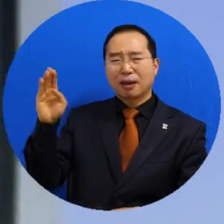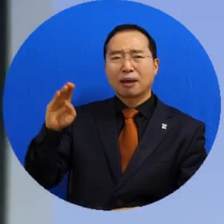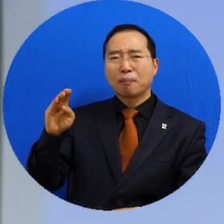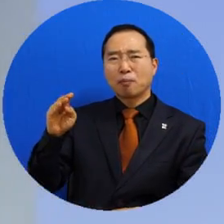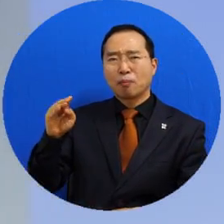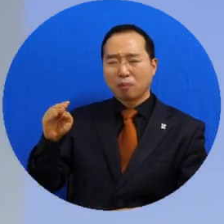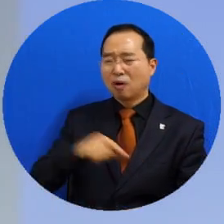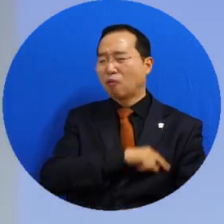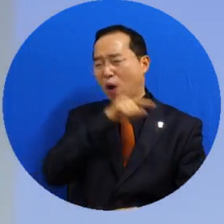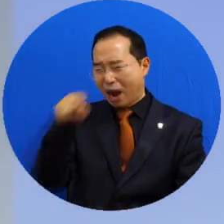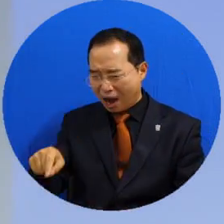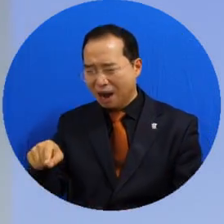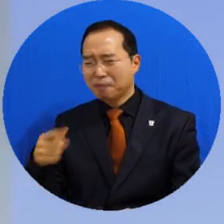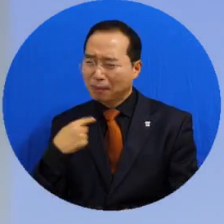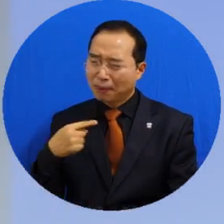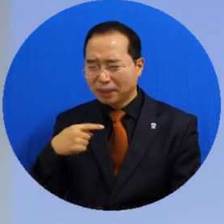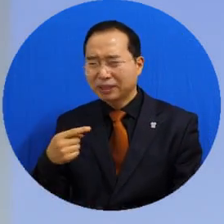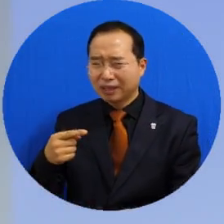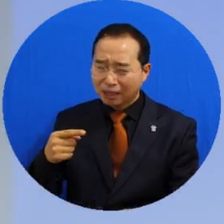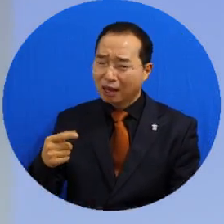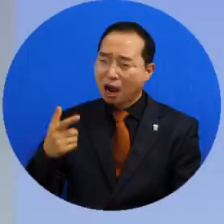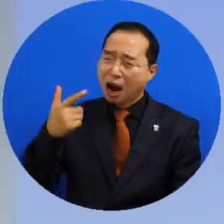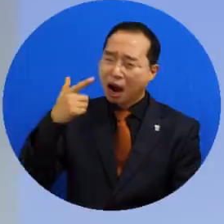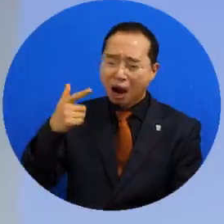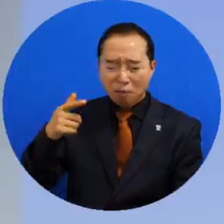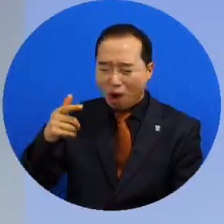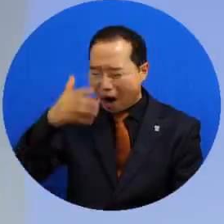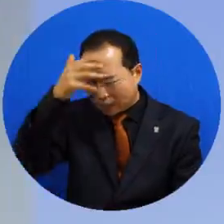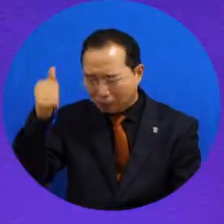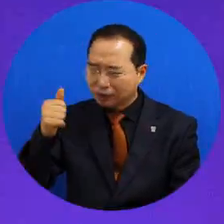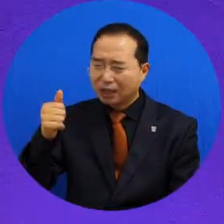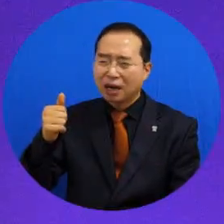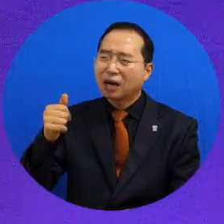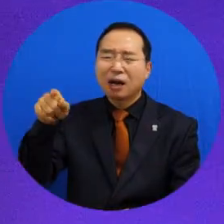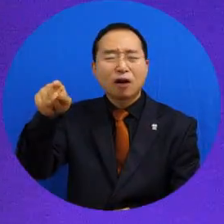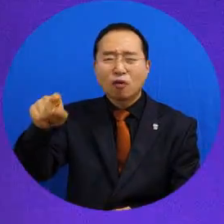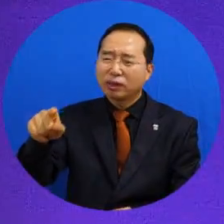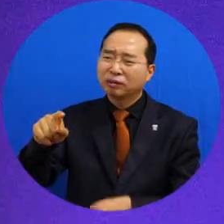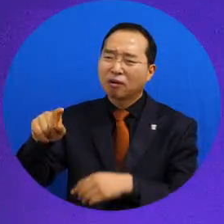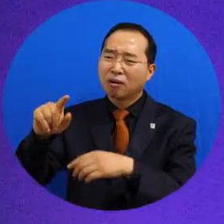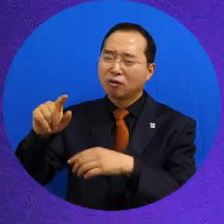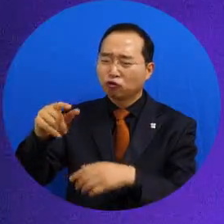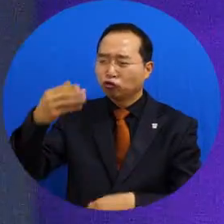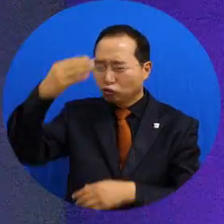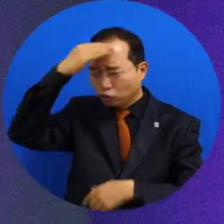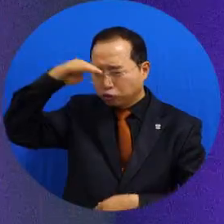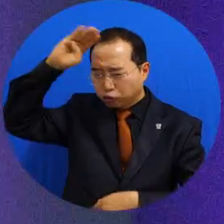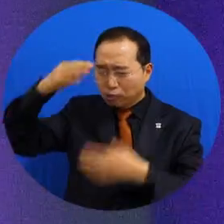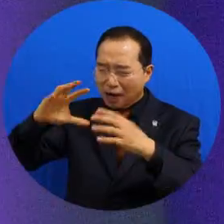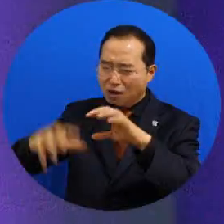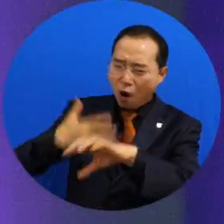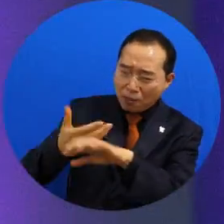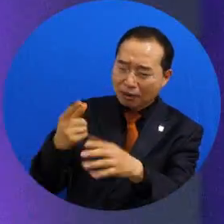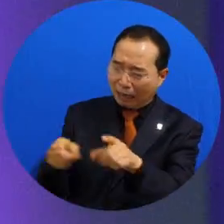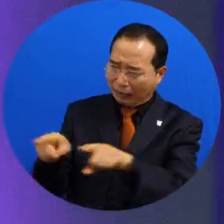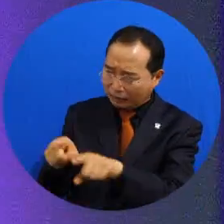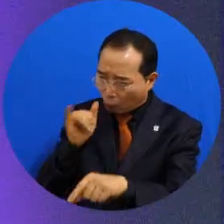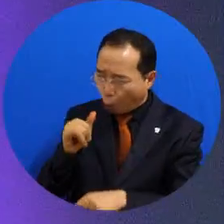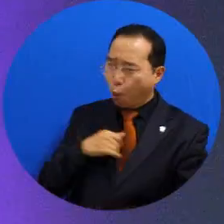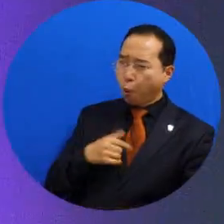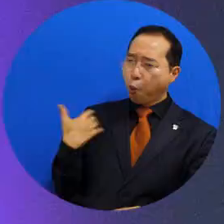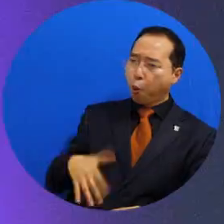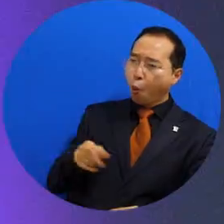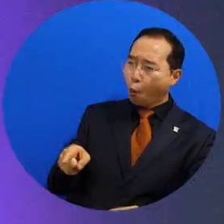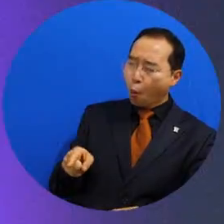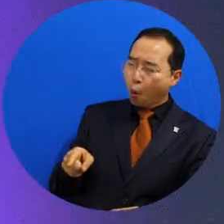싸웠습니다. 이런 말을 딱 듣는 순간 저 사람이다. 저 사람이 모든 디아스포라가 갖고 있는 정체성